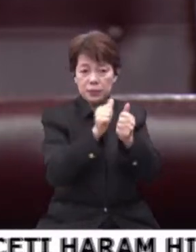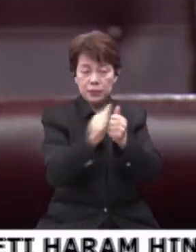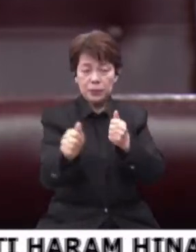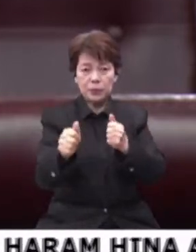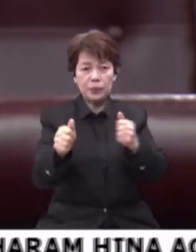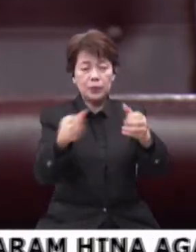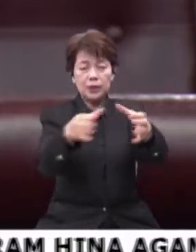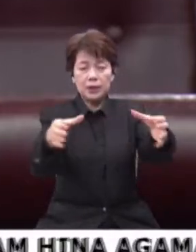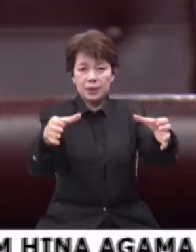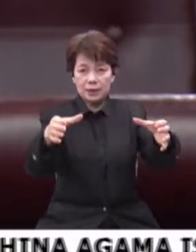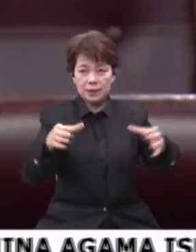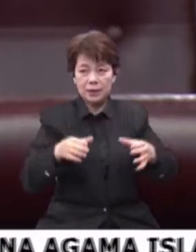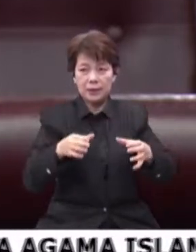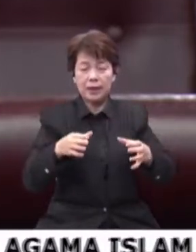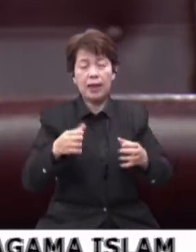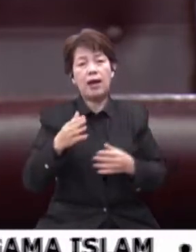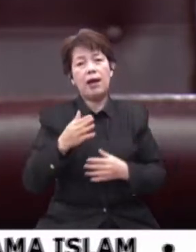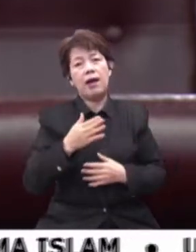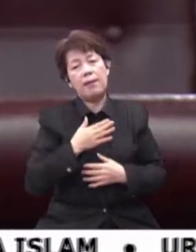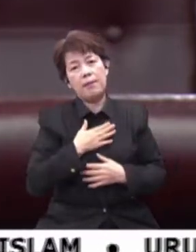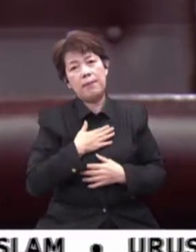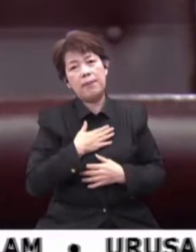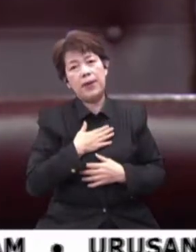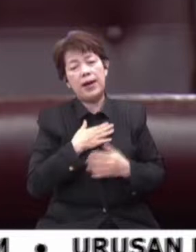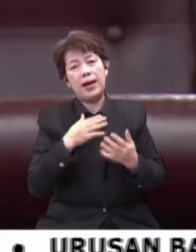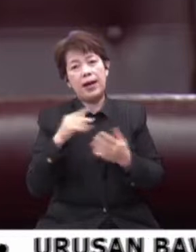badan ini yaitu my gaple